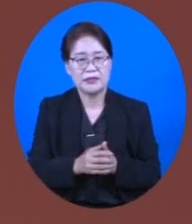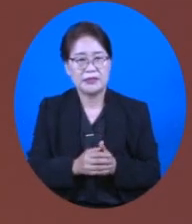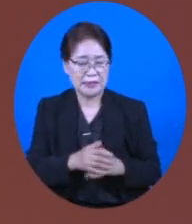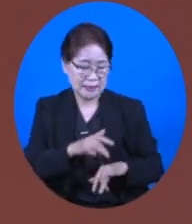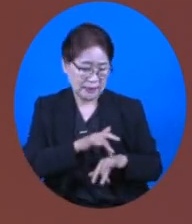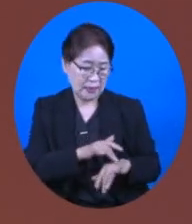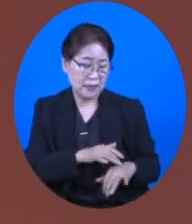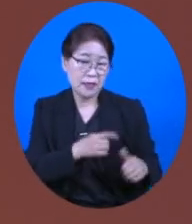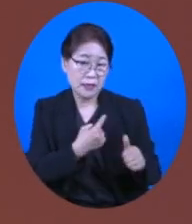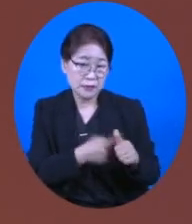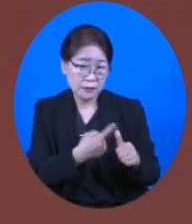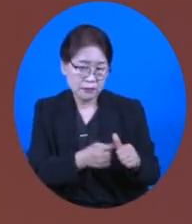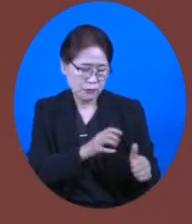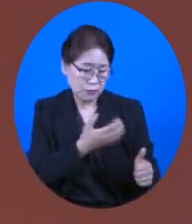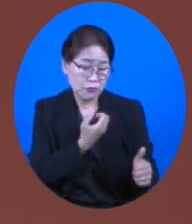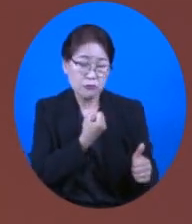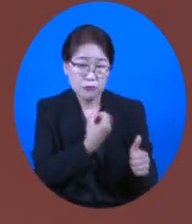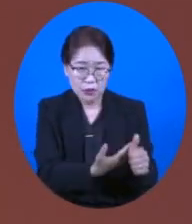사탄의 참소 앞에